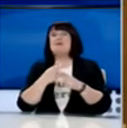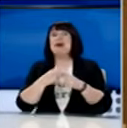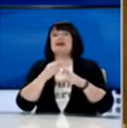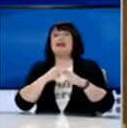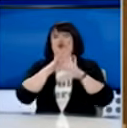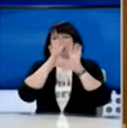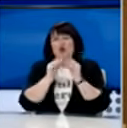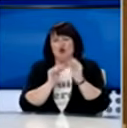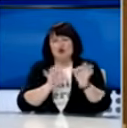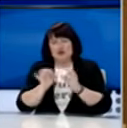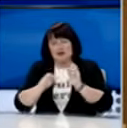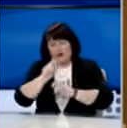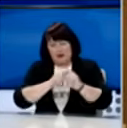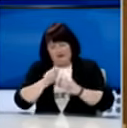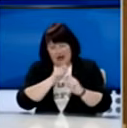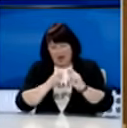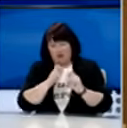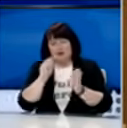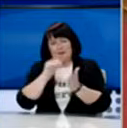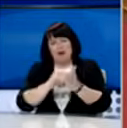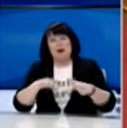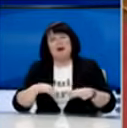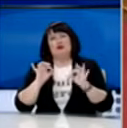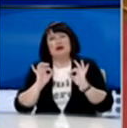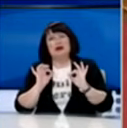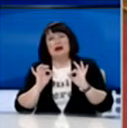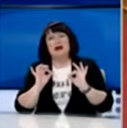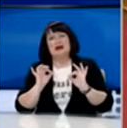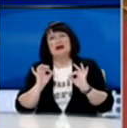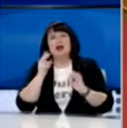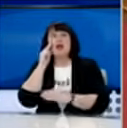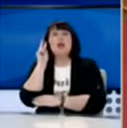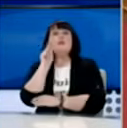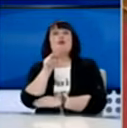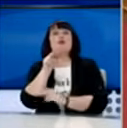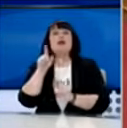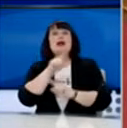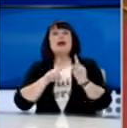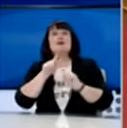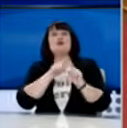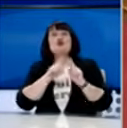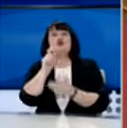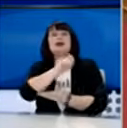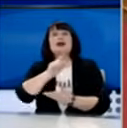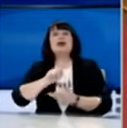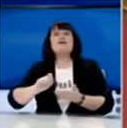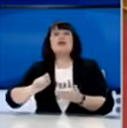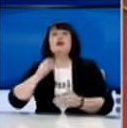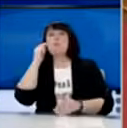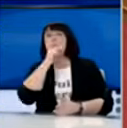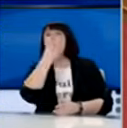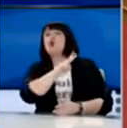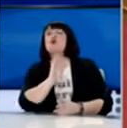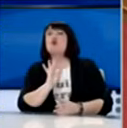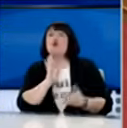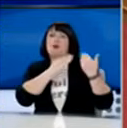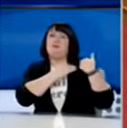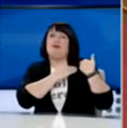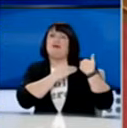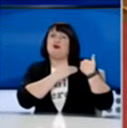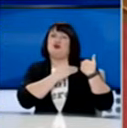όλο σχέδιο ανασυγκρότησης τίθεται υπό την εποπτεία του γραφείου του Πρωθυπουργού.